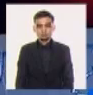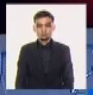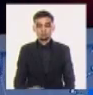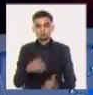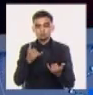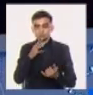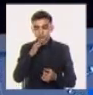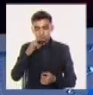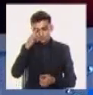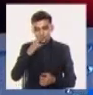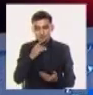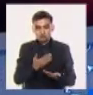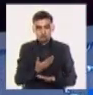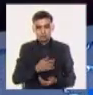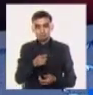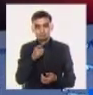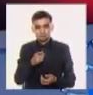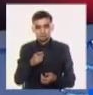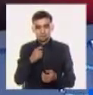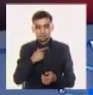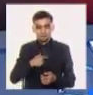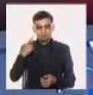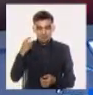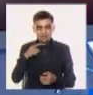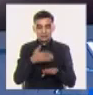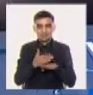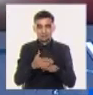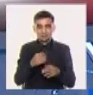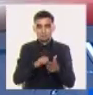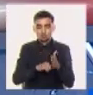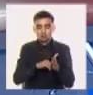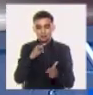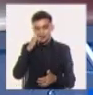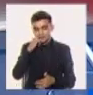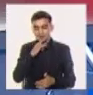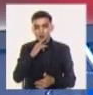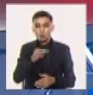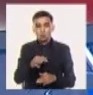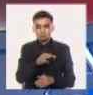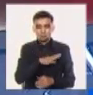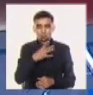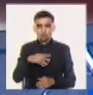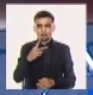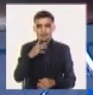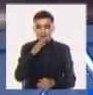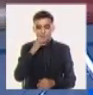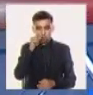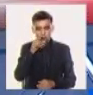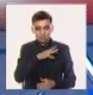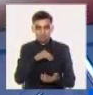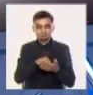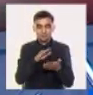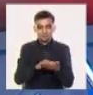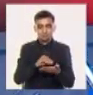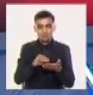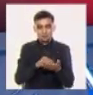А тем временем житель Казахстана застрелился из-за кредита. В Западно-Казахстанской области покончил с собой 42-летний мужчина. В предсмертной